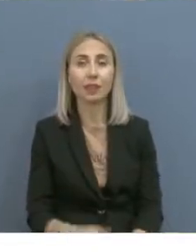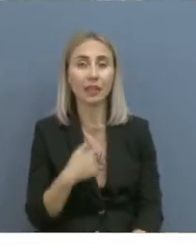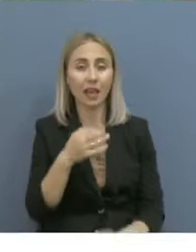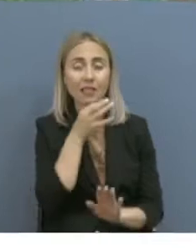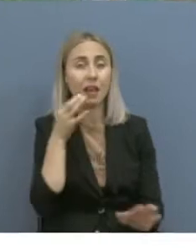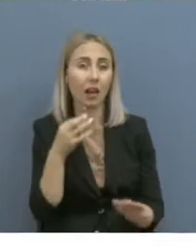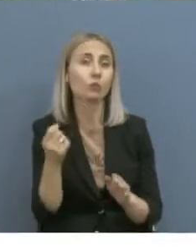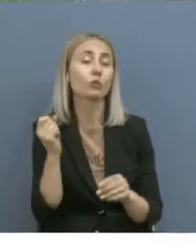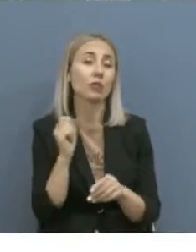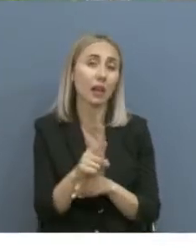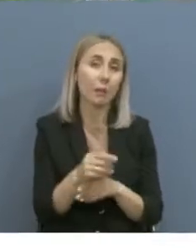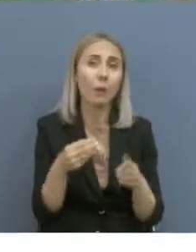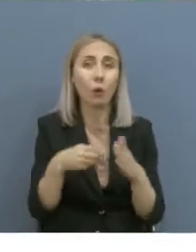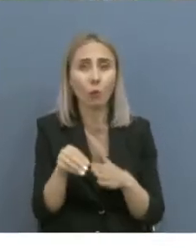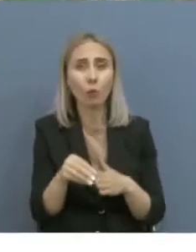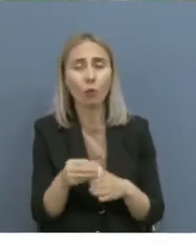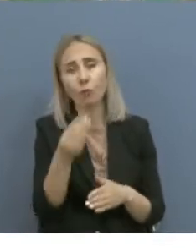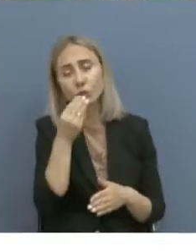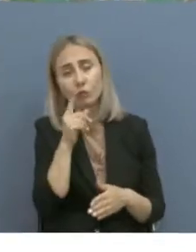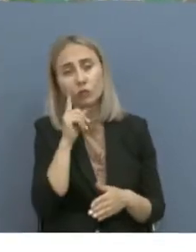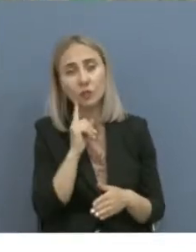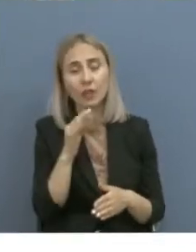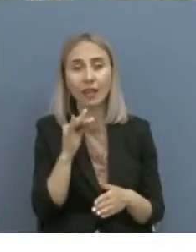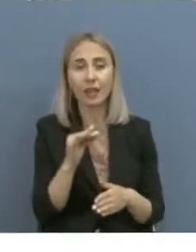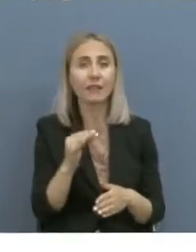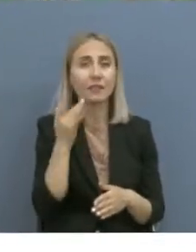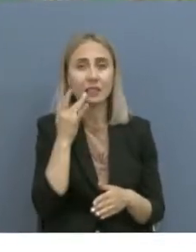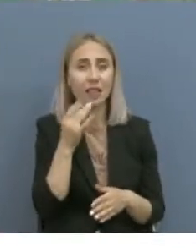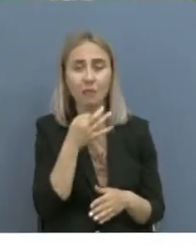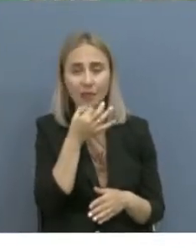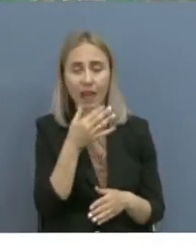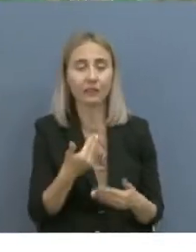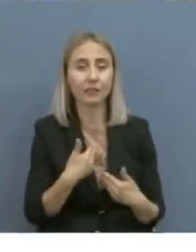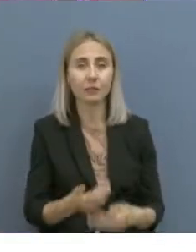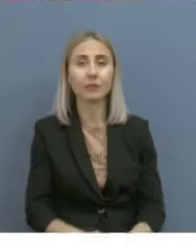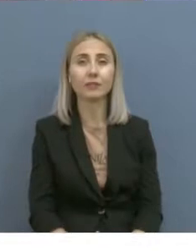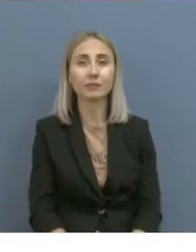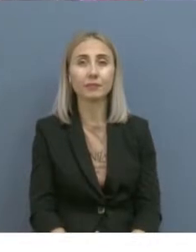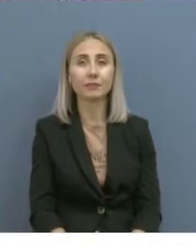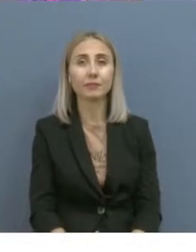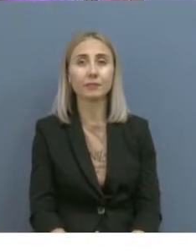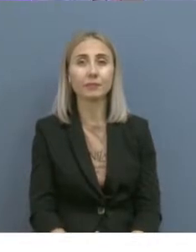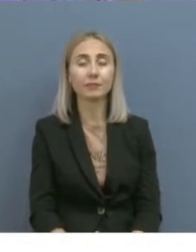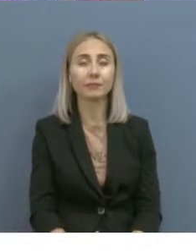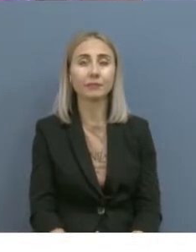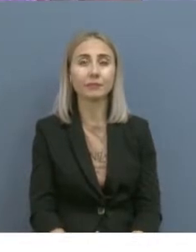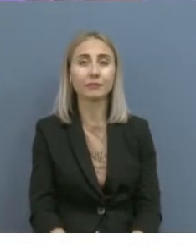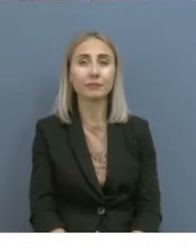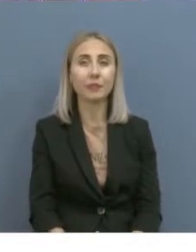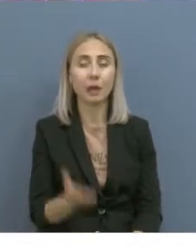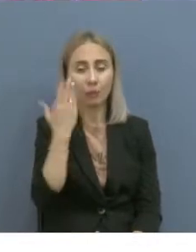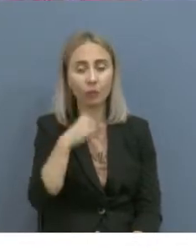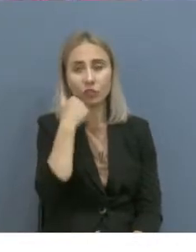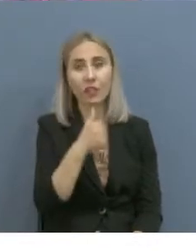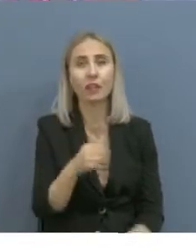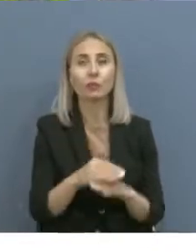Мен алдын ала тапсырыс беремін де келіп сатып аламын. Тағамдары дәмді, көңілден шығады. Ал жұбайы Вячеслав та өткен жылы